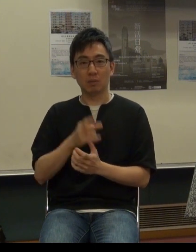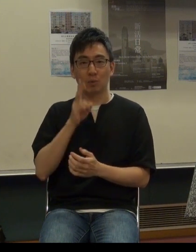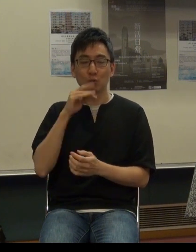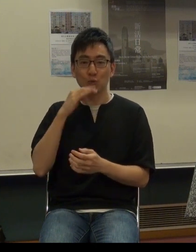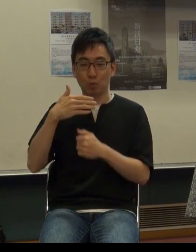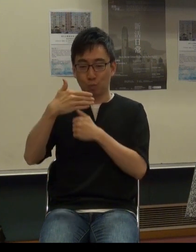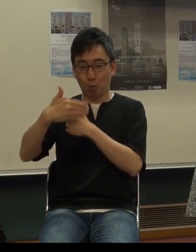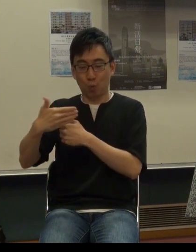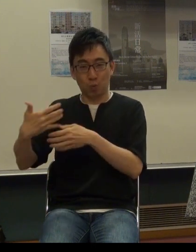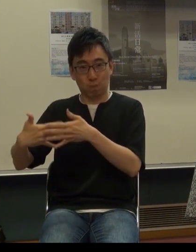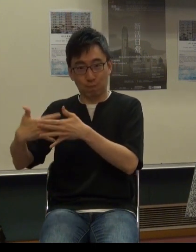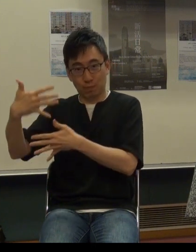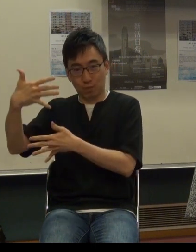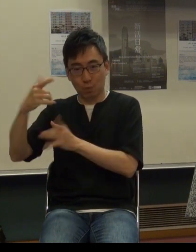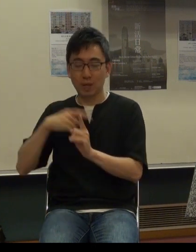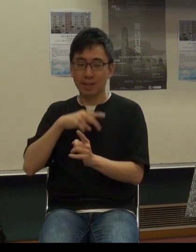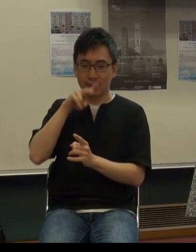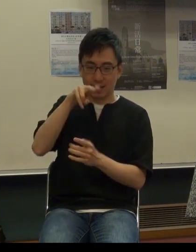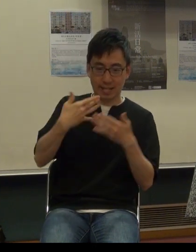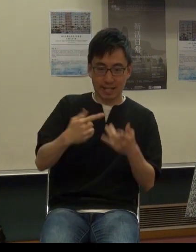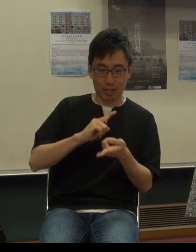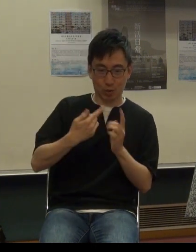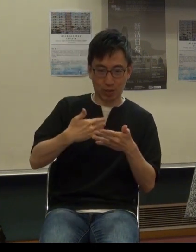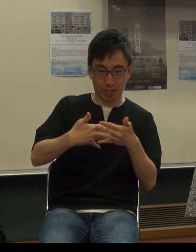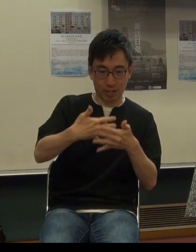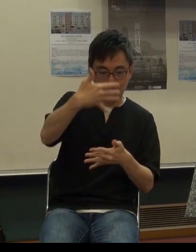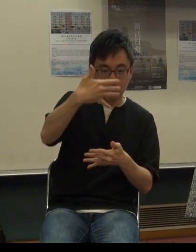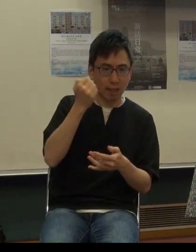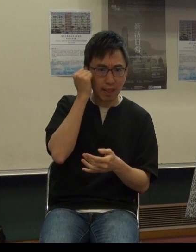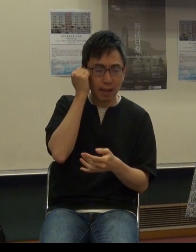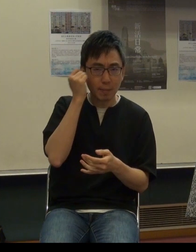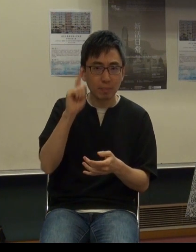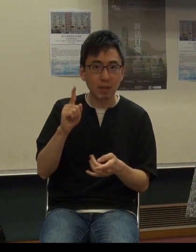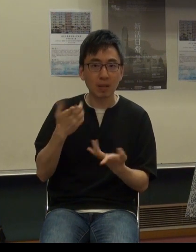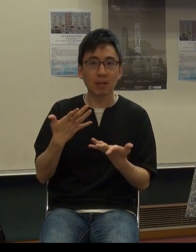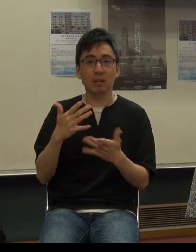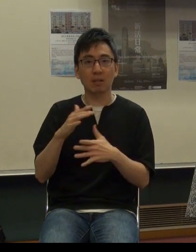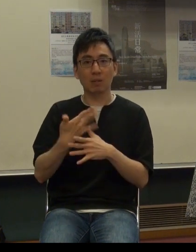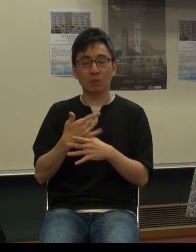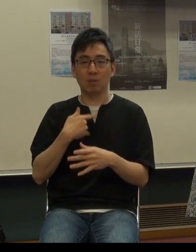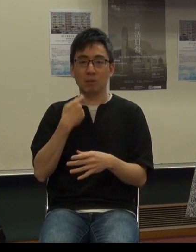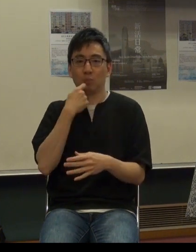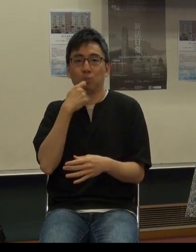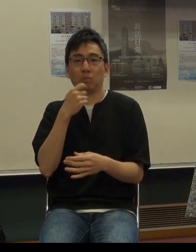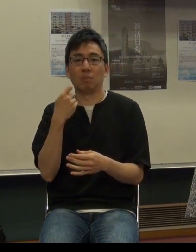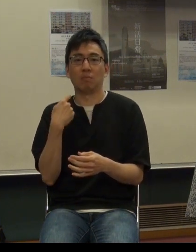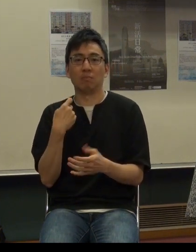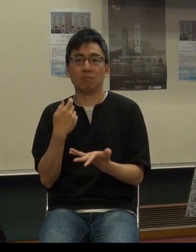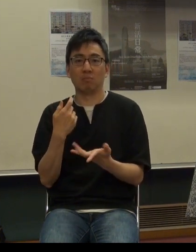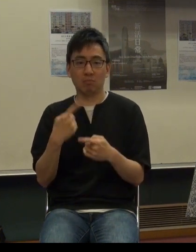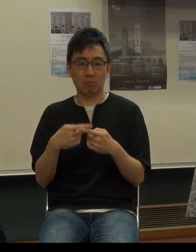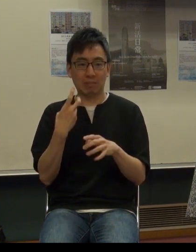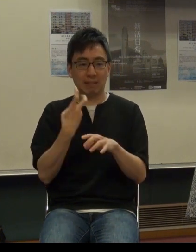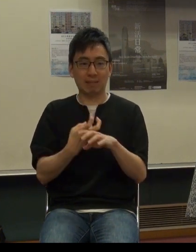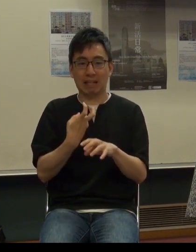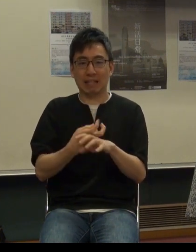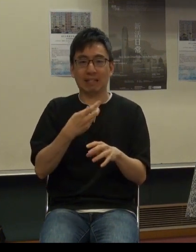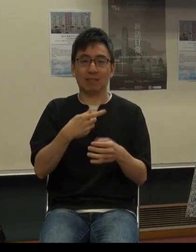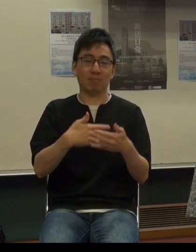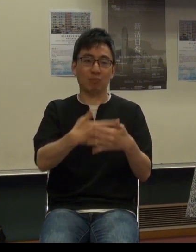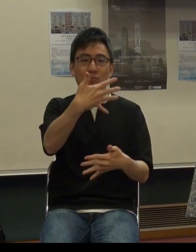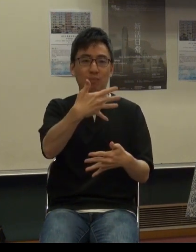保育現代建築或者睇現代建築咧，有一個困難嘅，那個困難就係話咧，因為佢係好簡單，亦都係石屎樓，你